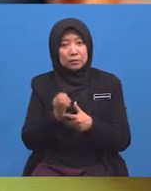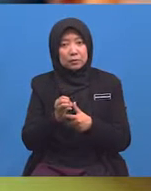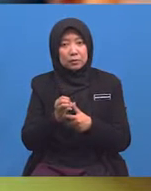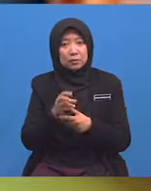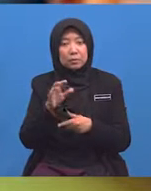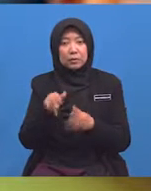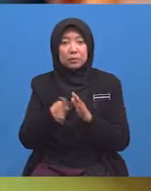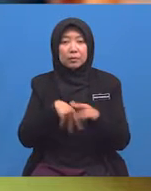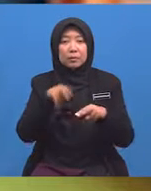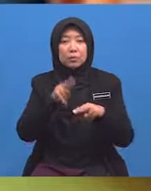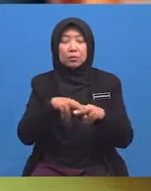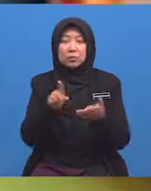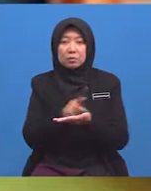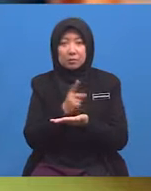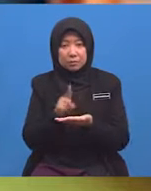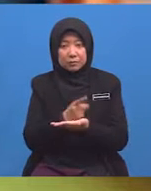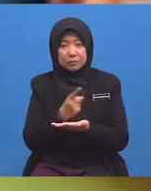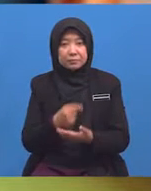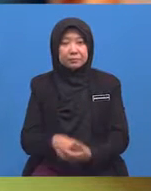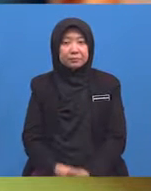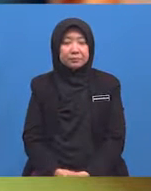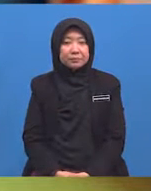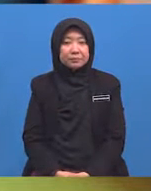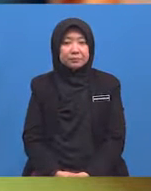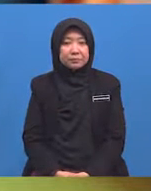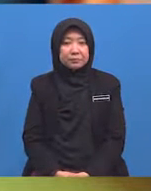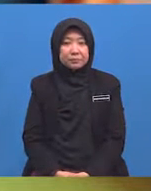kawasan berpenduduk jarang.